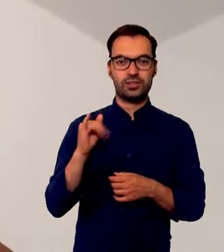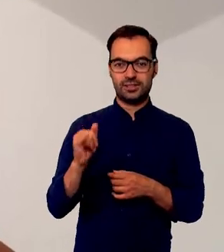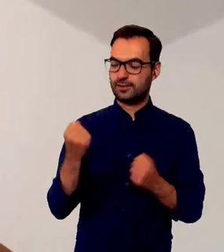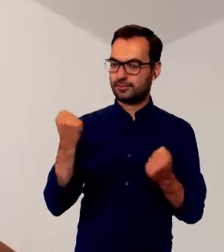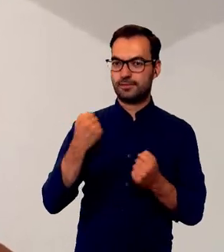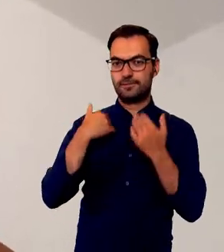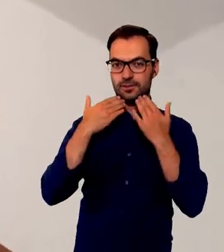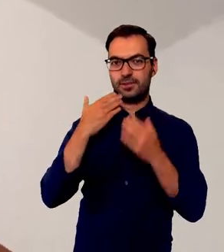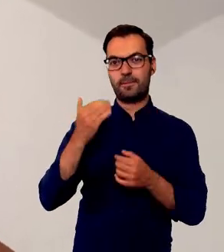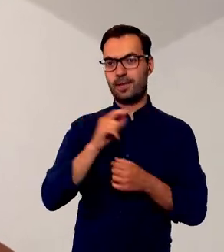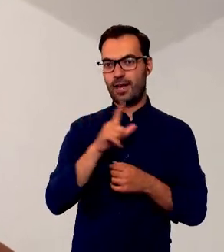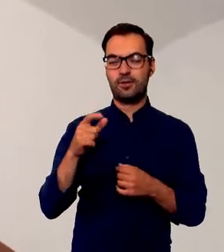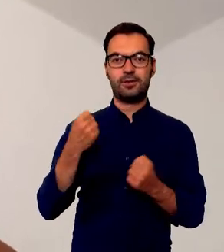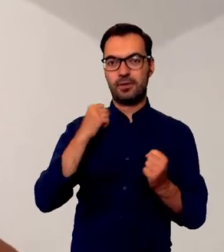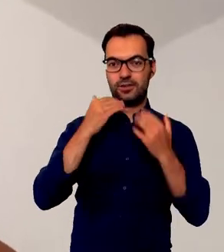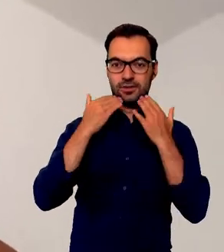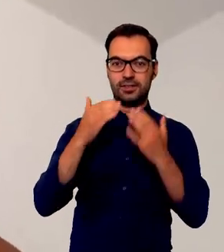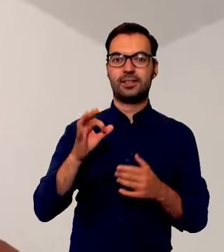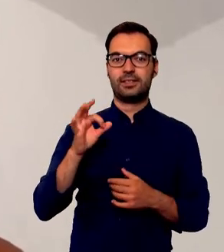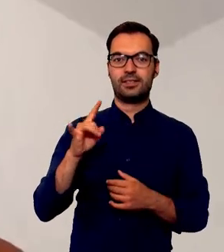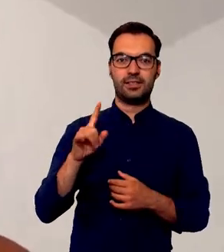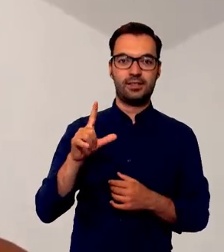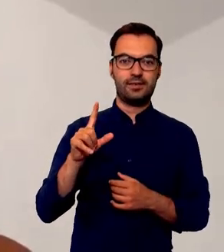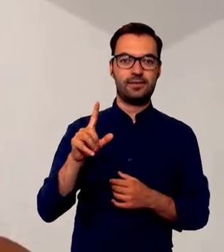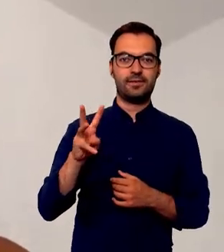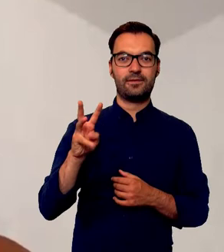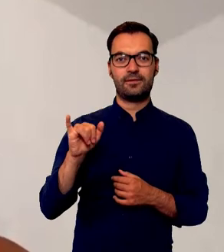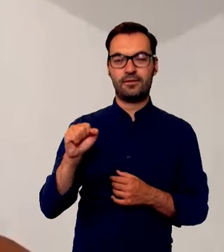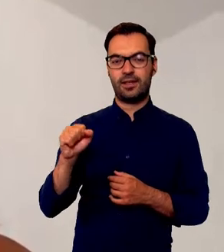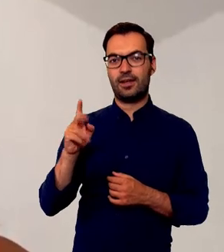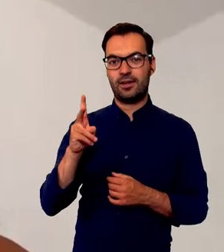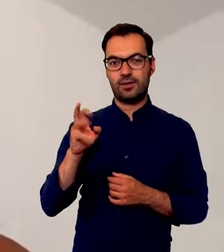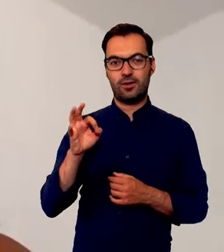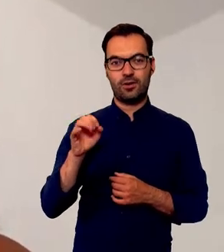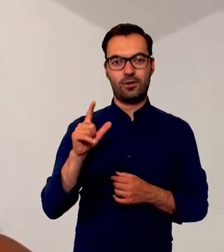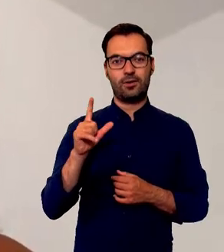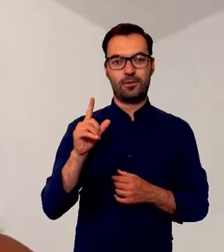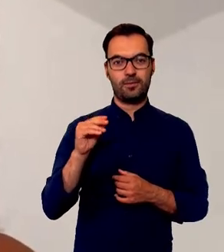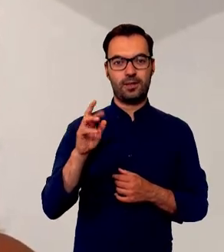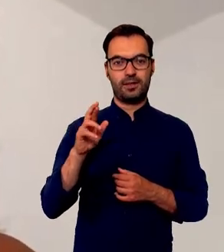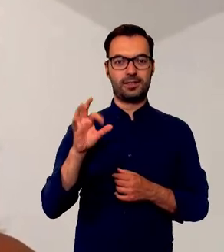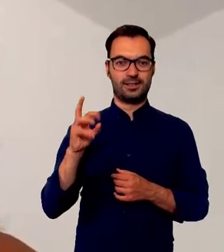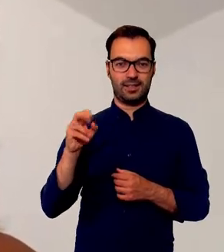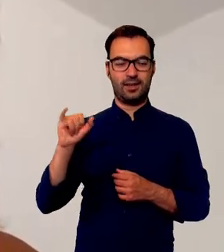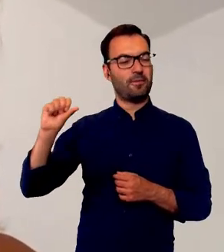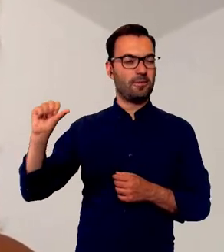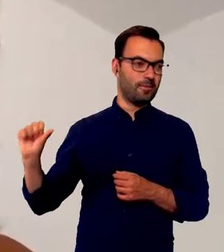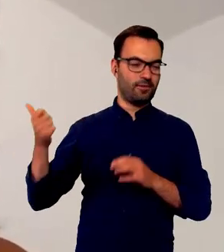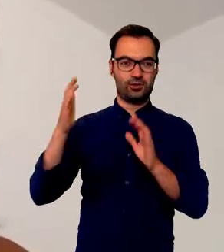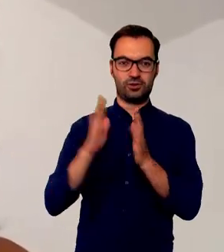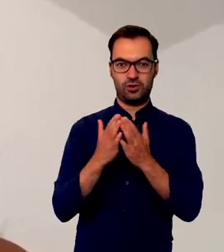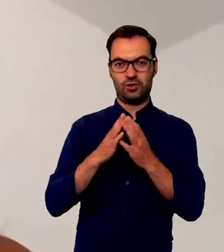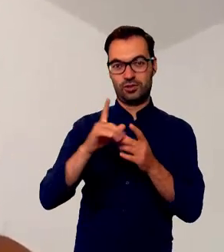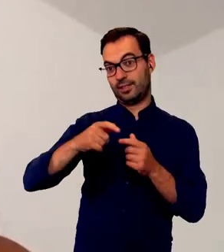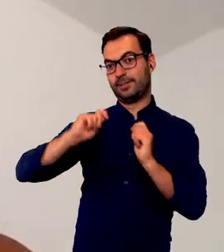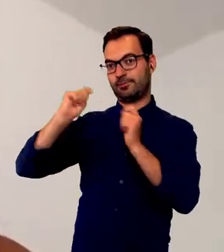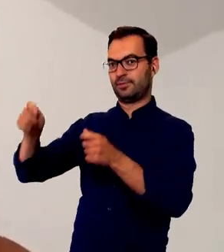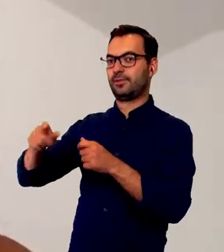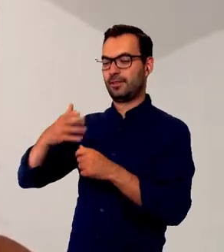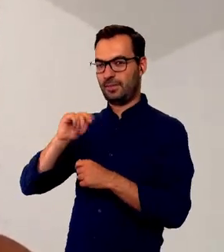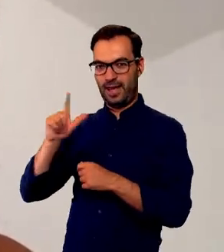bardzo wdzięczna Michałowi, jestem bardzo wdzięczna Sylwii Koperskiej, która gdzieś tam tą pierwszą moją książkę do Michała